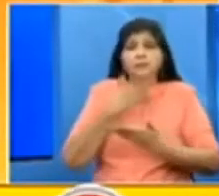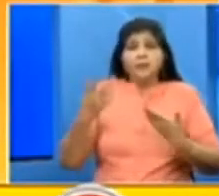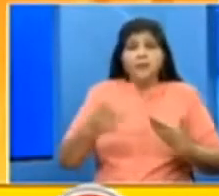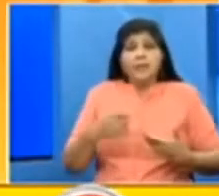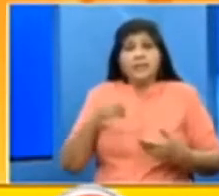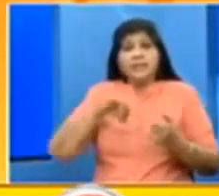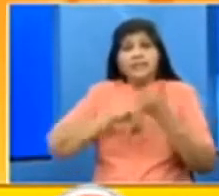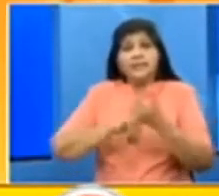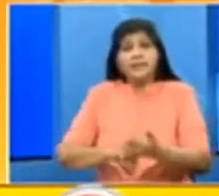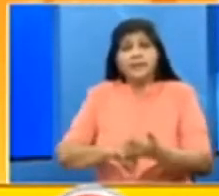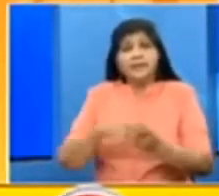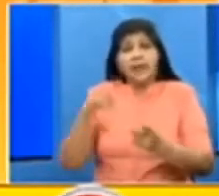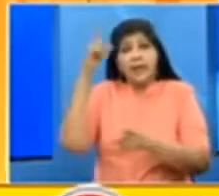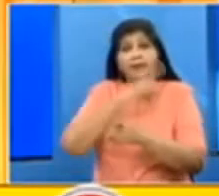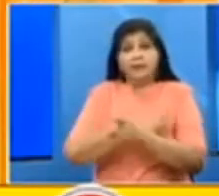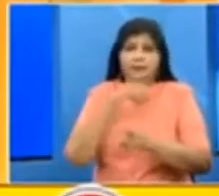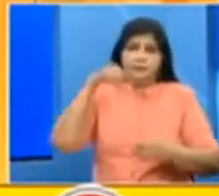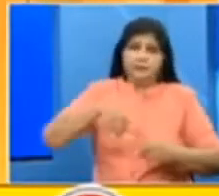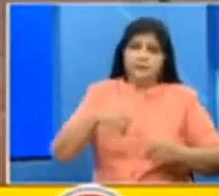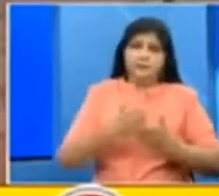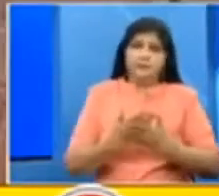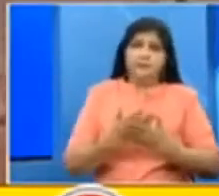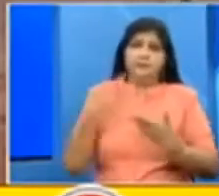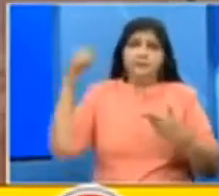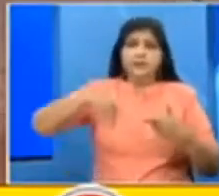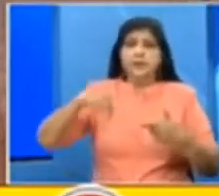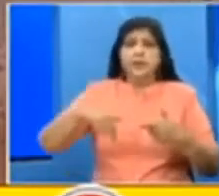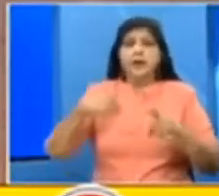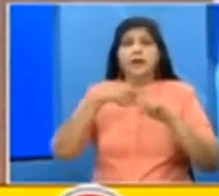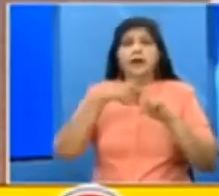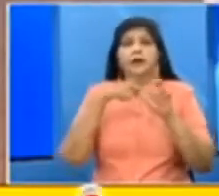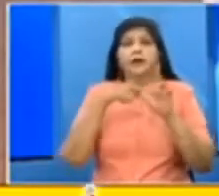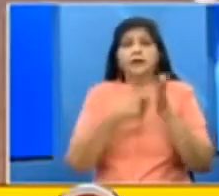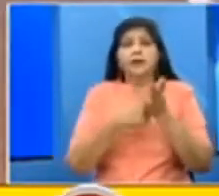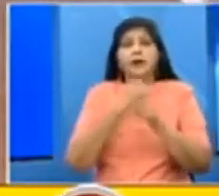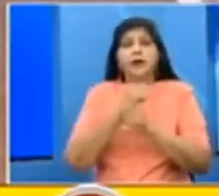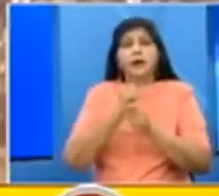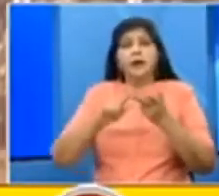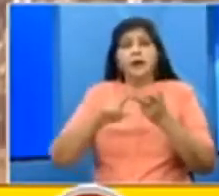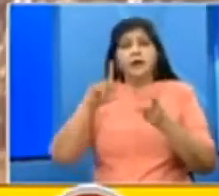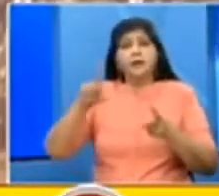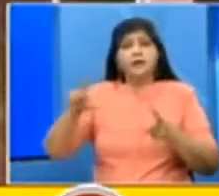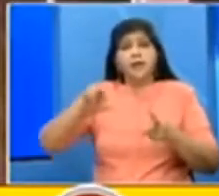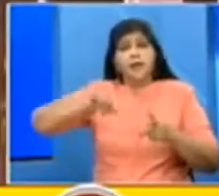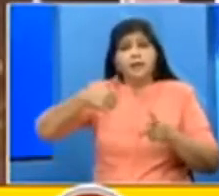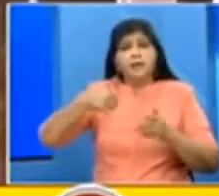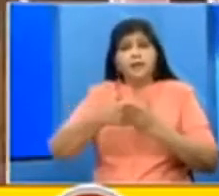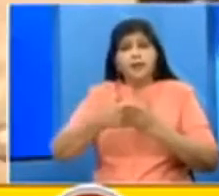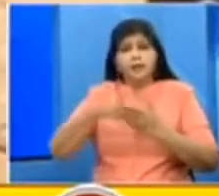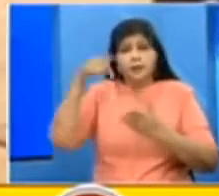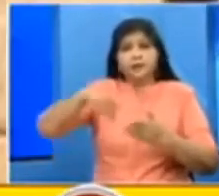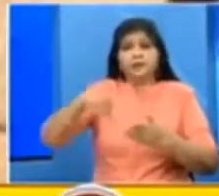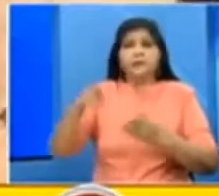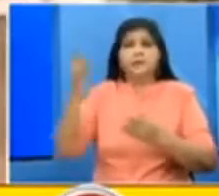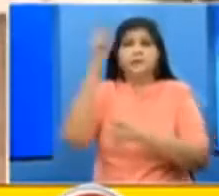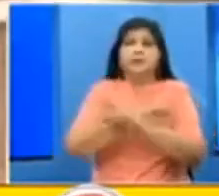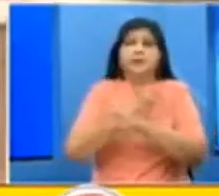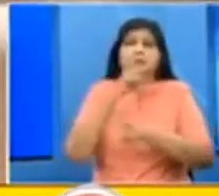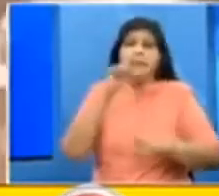खास है। आज कारगिल विजय दिवस है। 21 साल पहले आज के ही